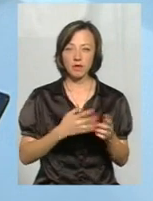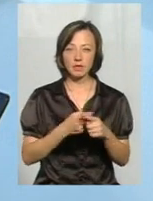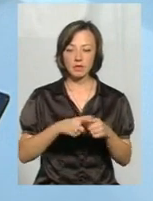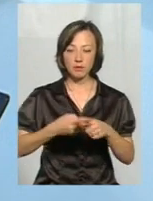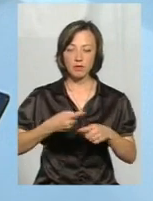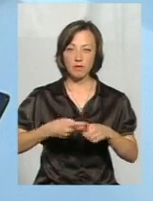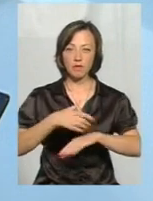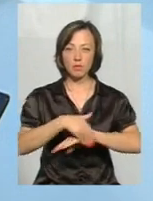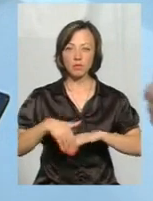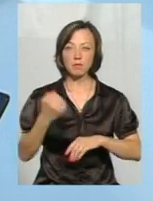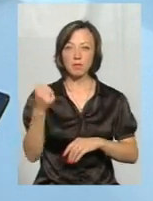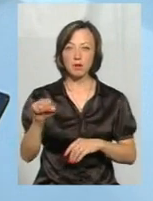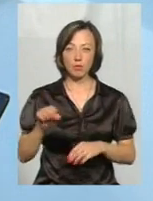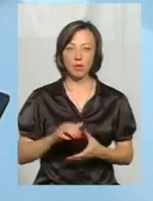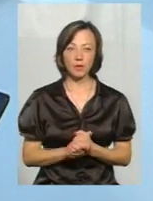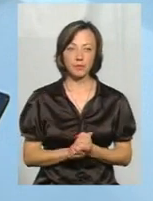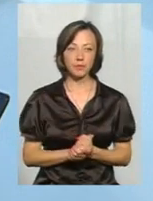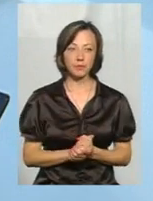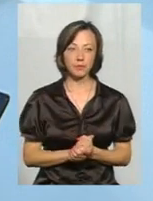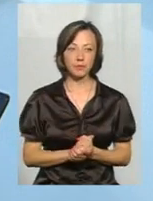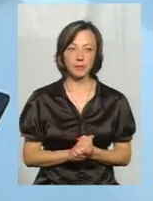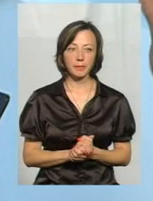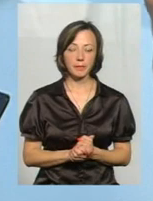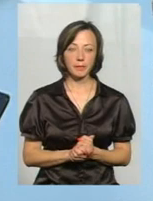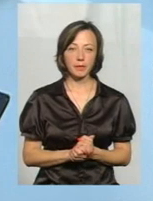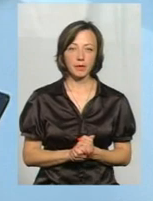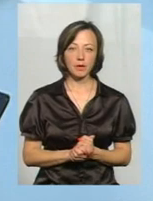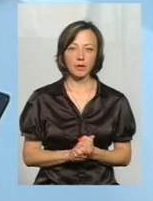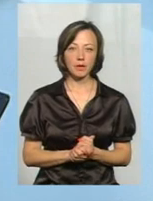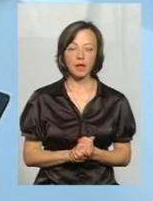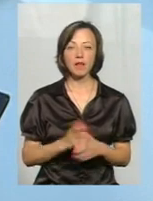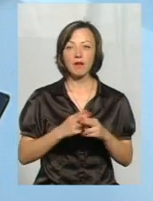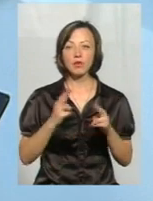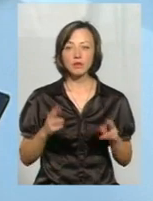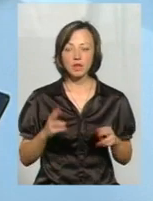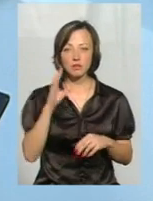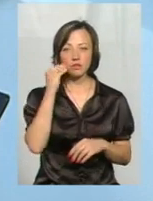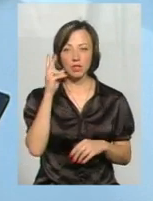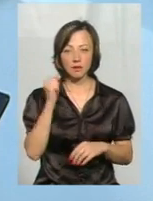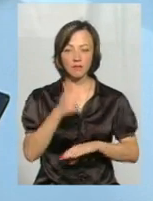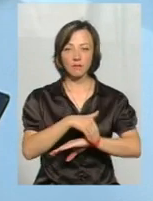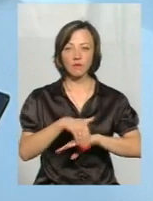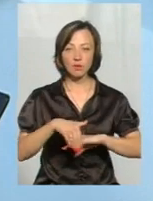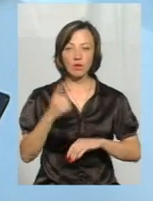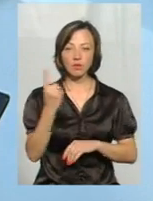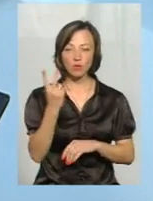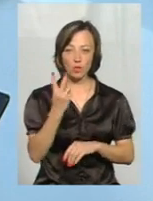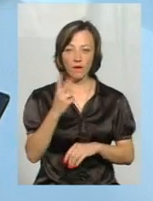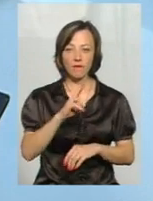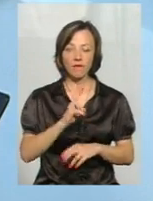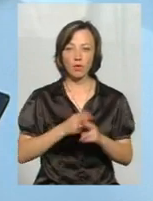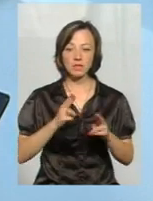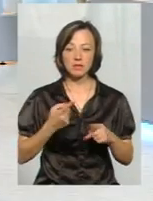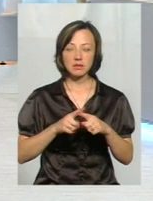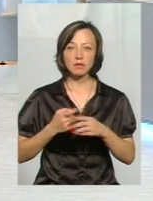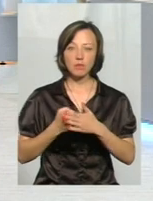перехресті з вулицею Перемоги, ліквідувати ці забої. На вокзалі, оце що на вулиці Шевченка, вокзал номер 2, це той забой,